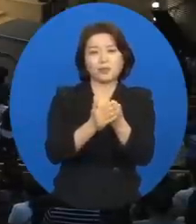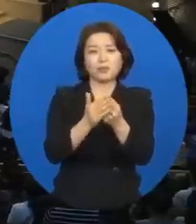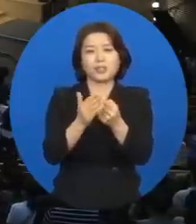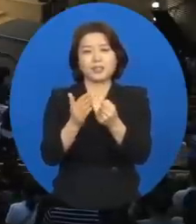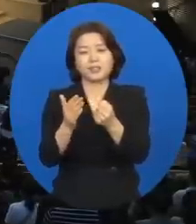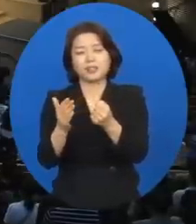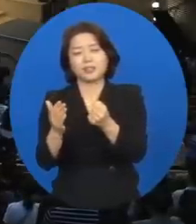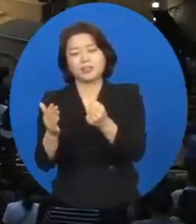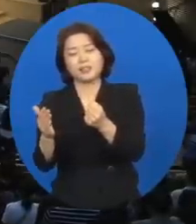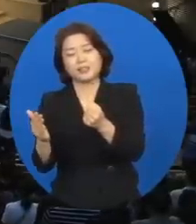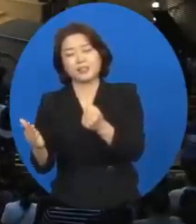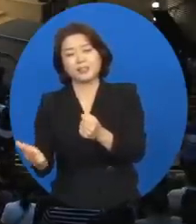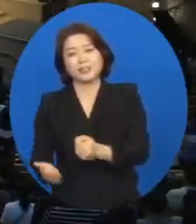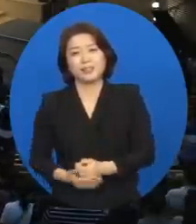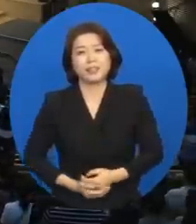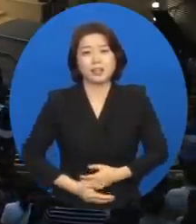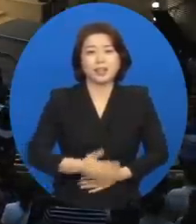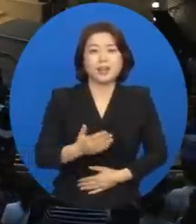그리스도니